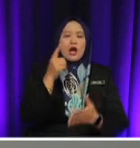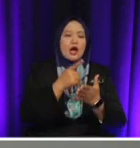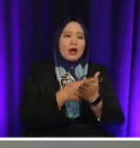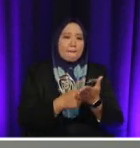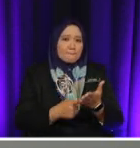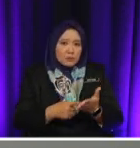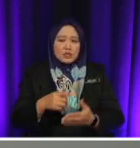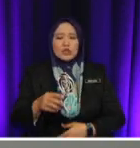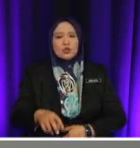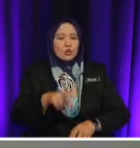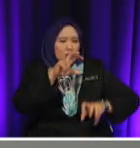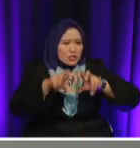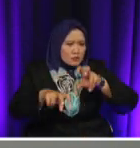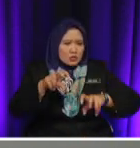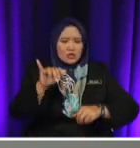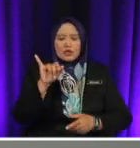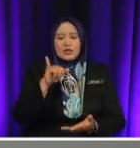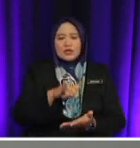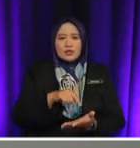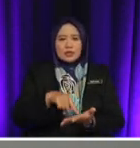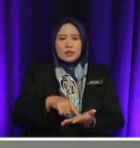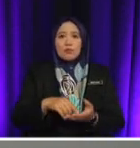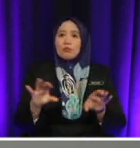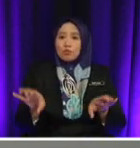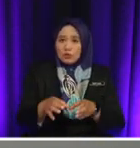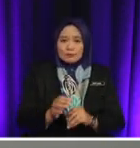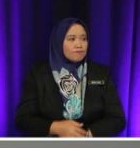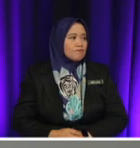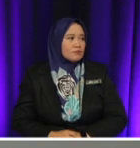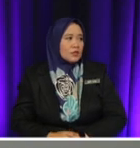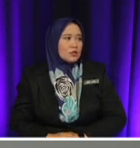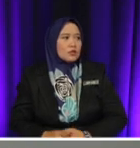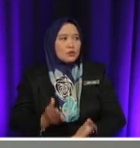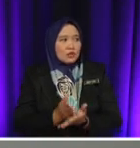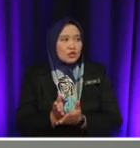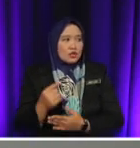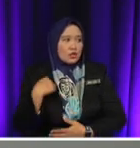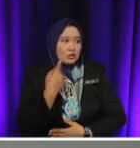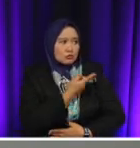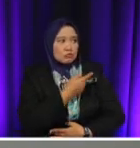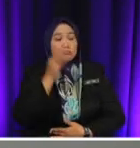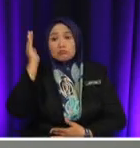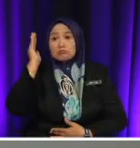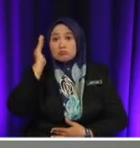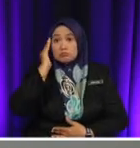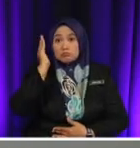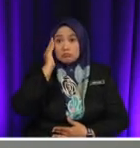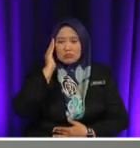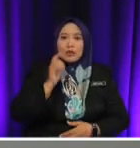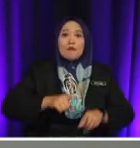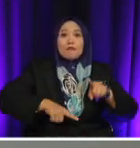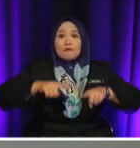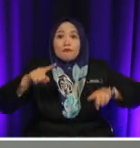proses sains ini untuk itu kita tahu pemboleh ubah iaitu pembolehubah dimanipulasi dan juga pembolehubah